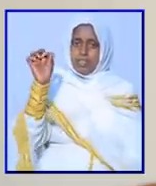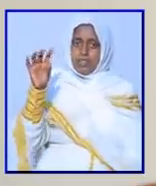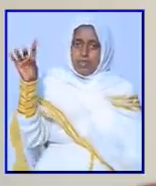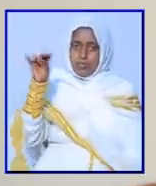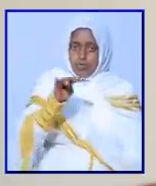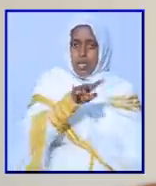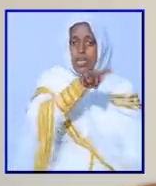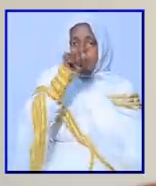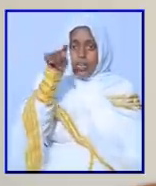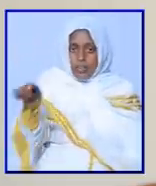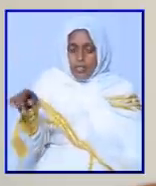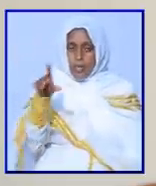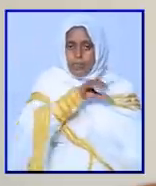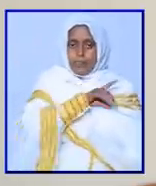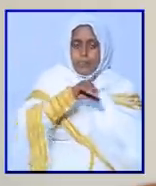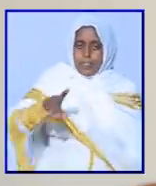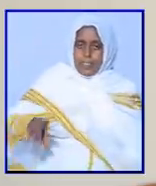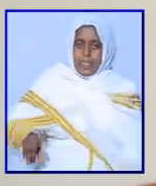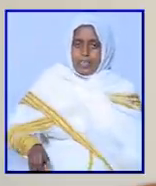እናንተም